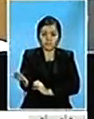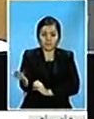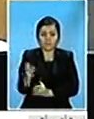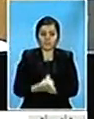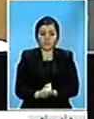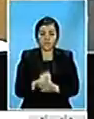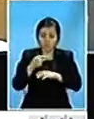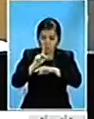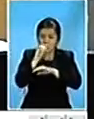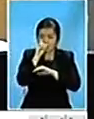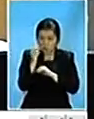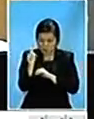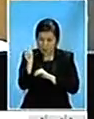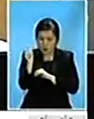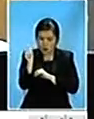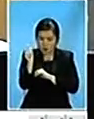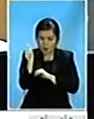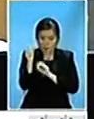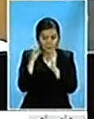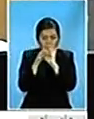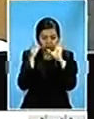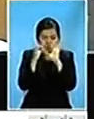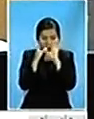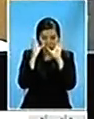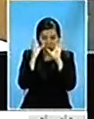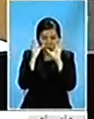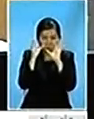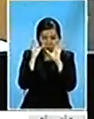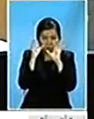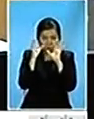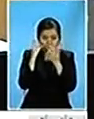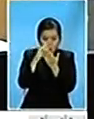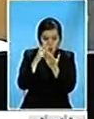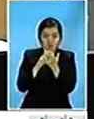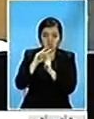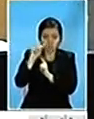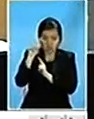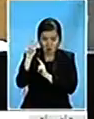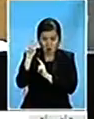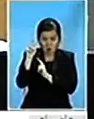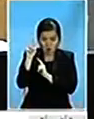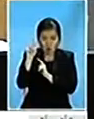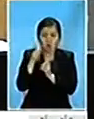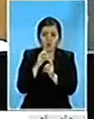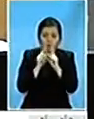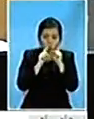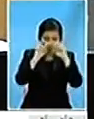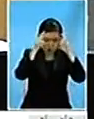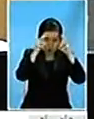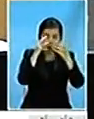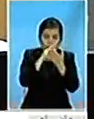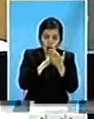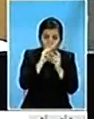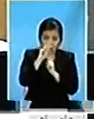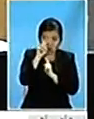างนี้ได้ไหมผมว่าเรื่องนี้มันไม่ได้เกี่ยวกับประเด็นที่เรากำลังพิจารณาในวาระที่สองท่านก่อนเอาในประเด็นพวกเราได้ไหมครับผมจะบ